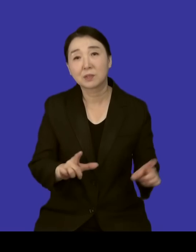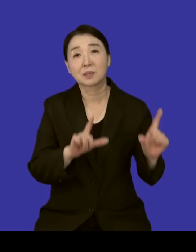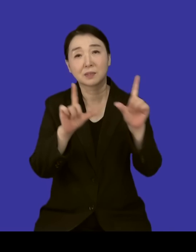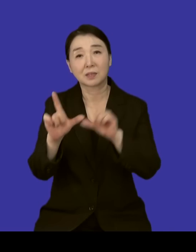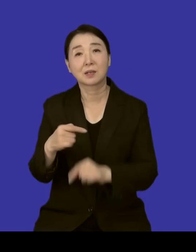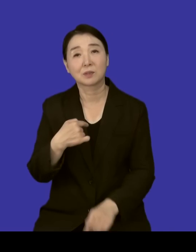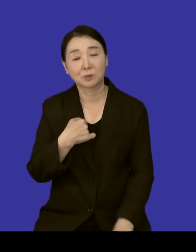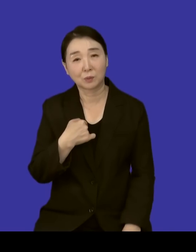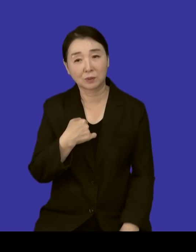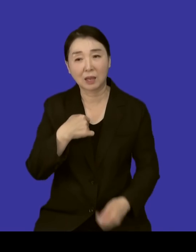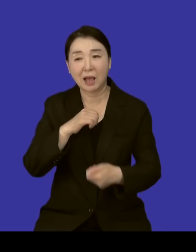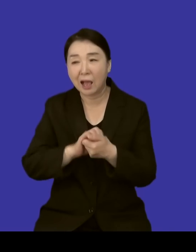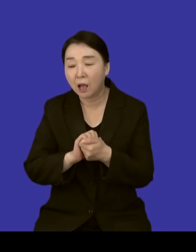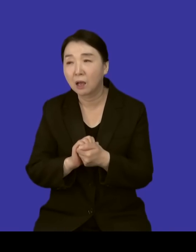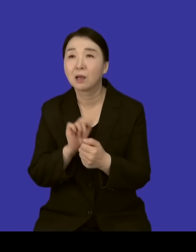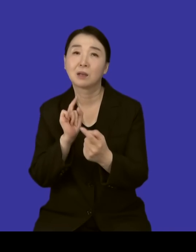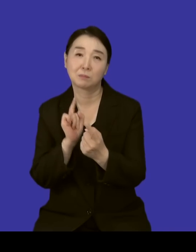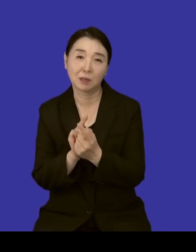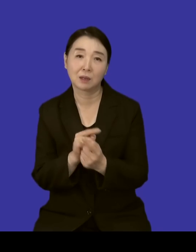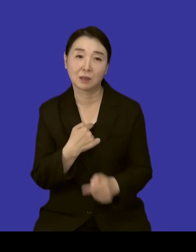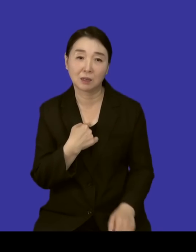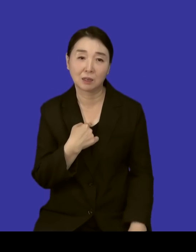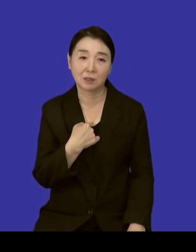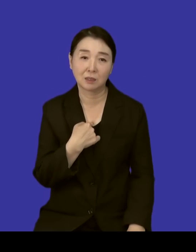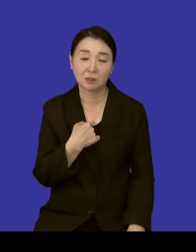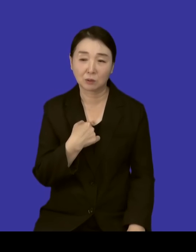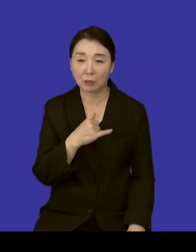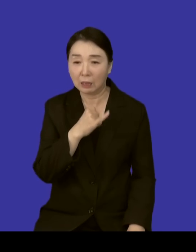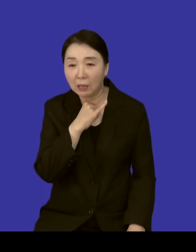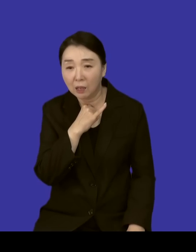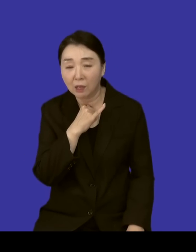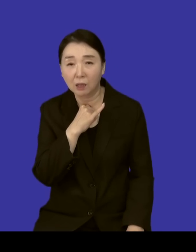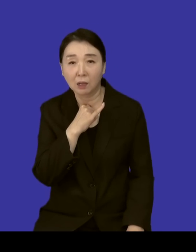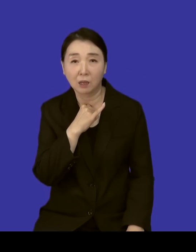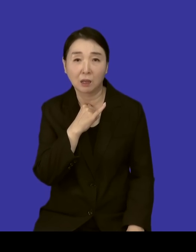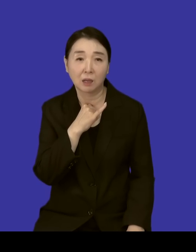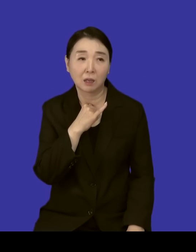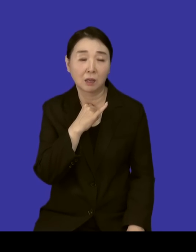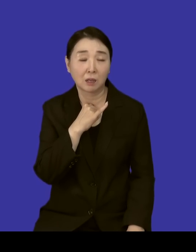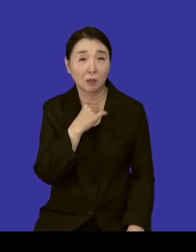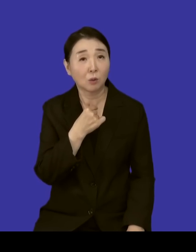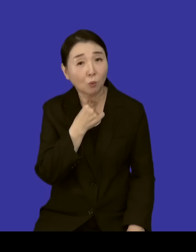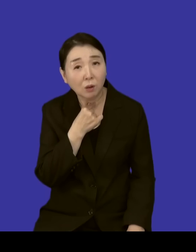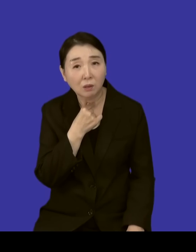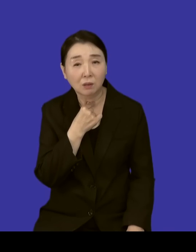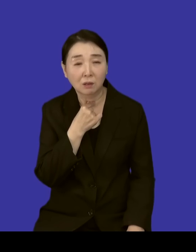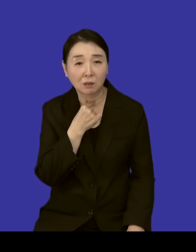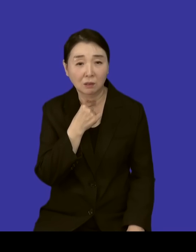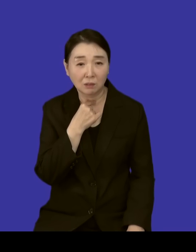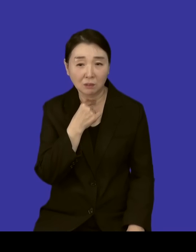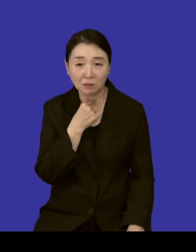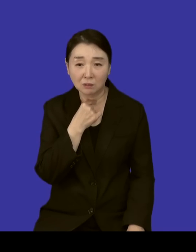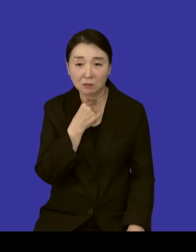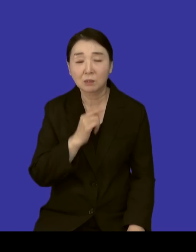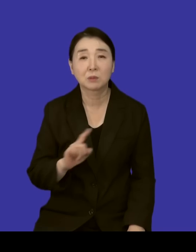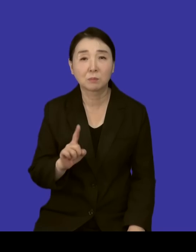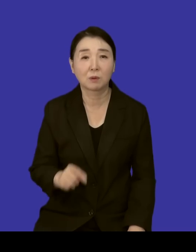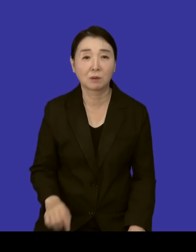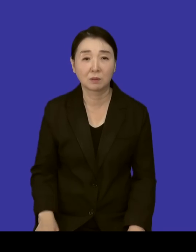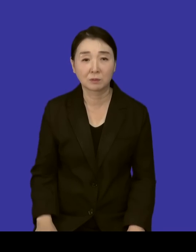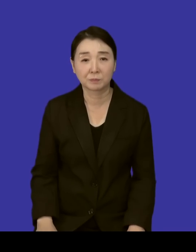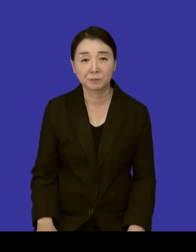나의 한계 상황에 오게 된 거죠. 그 이제 자살까지 가게 되니까 그렇잖아요. 예. 그런데 장로석에